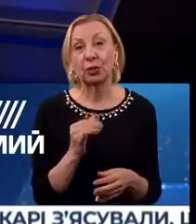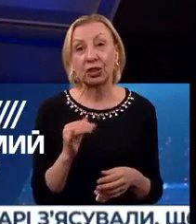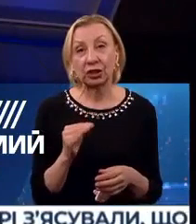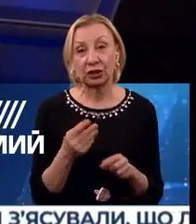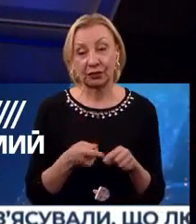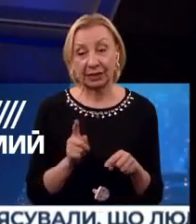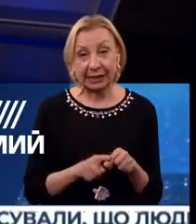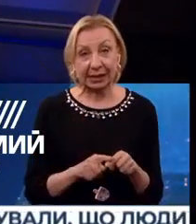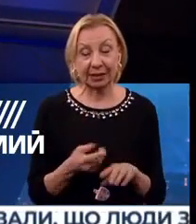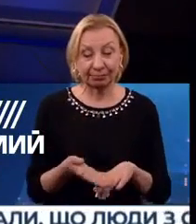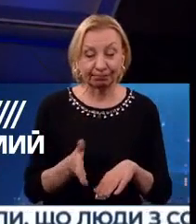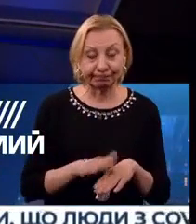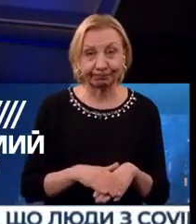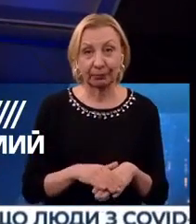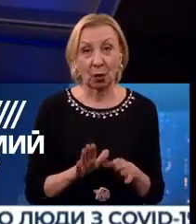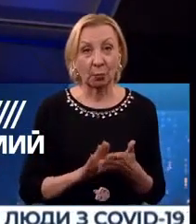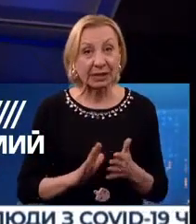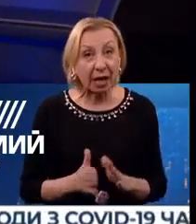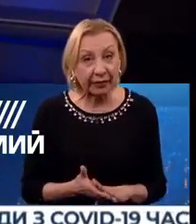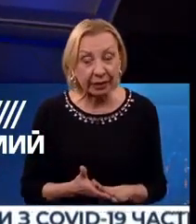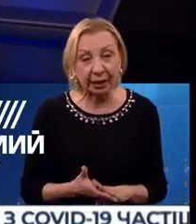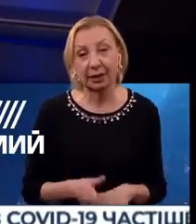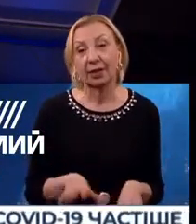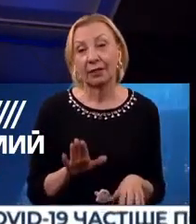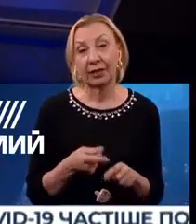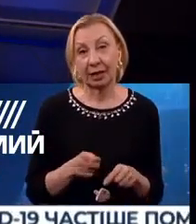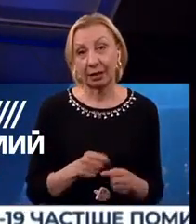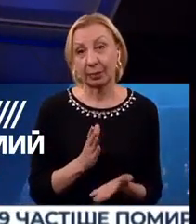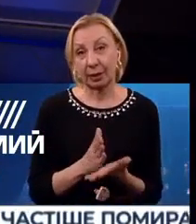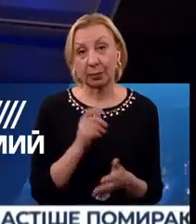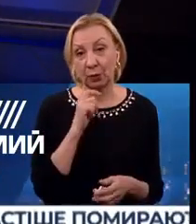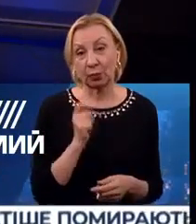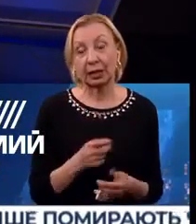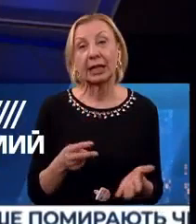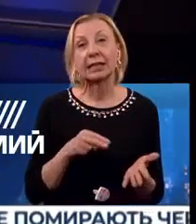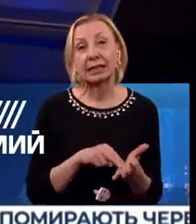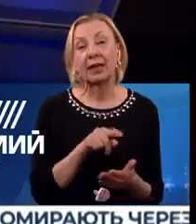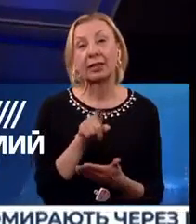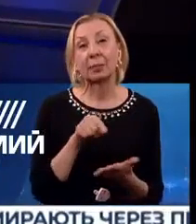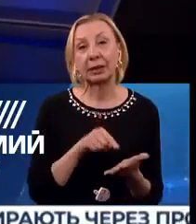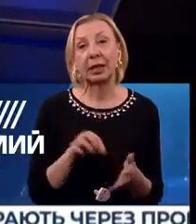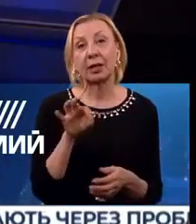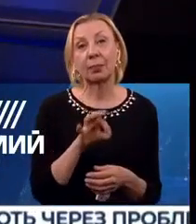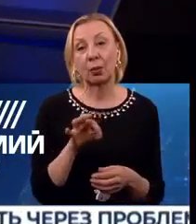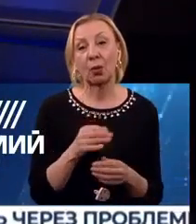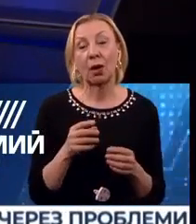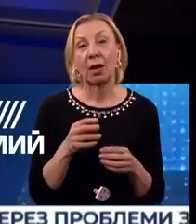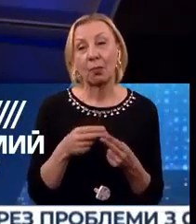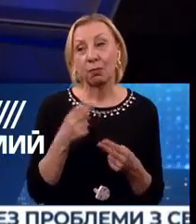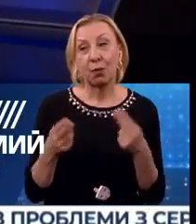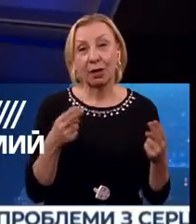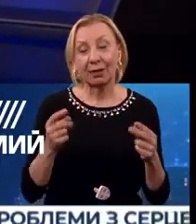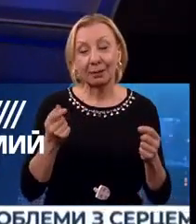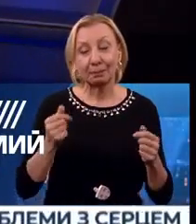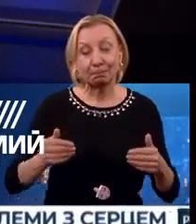цих форс-мажорних, надзвичайних обставинах, в яких перебуває Україна, ставити питання про реструктуризацію